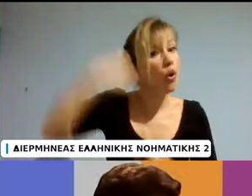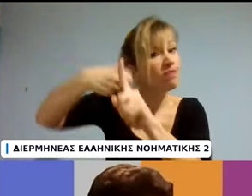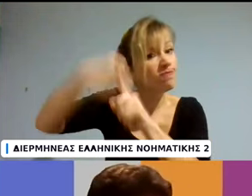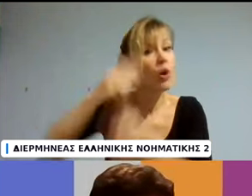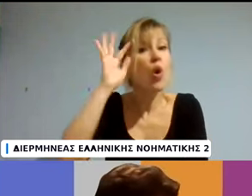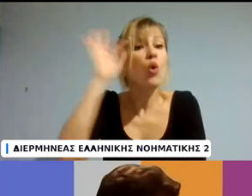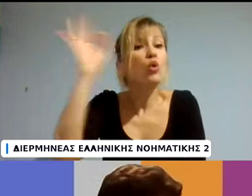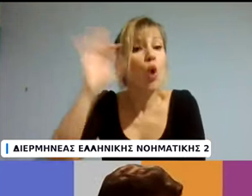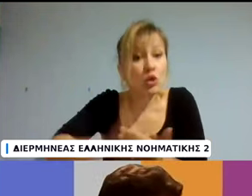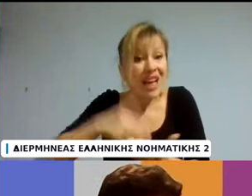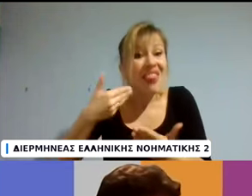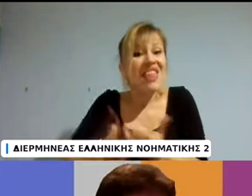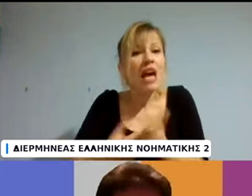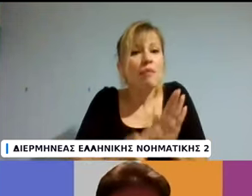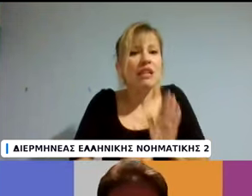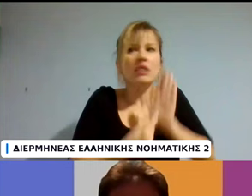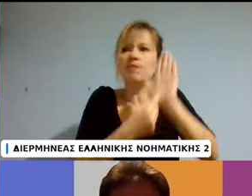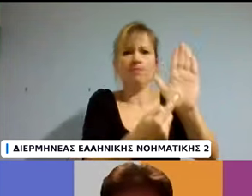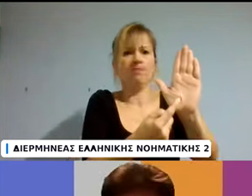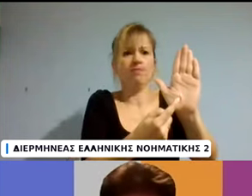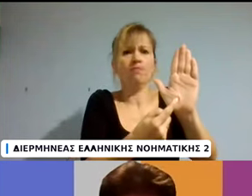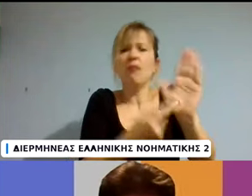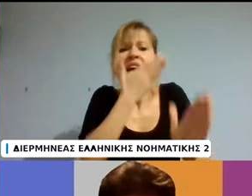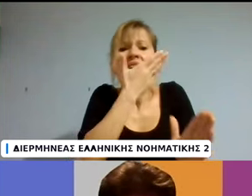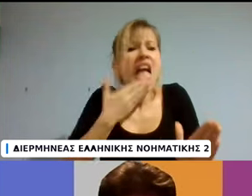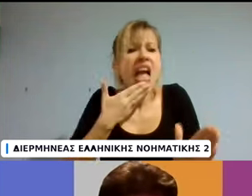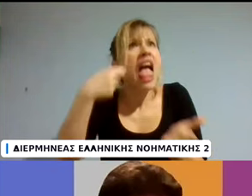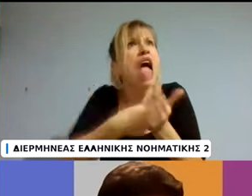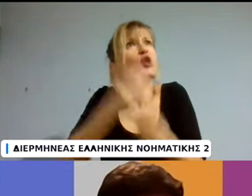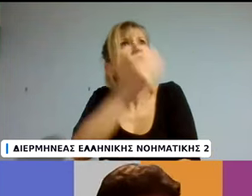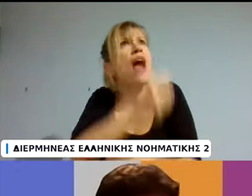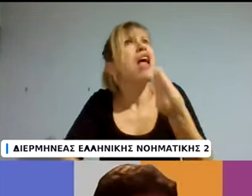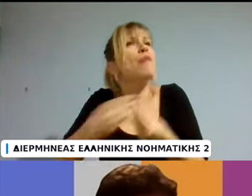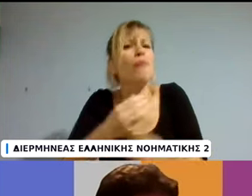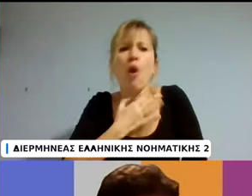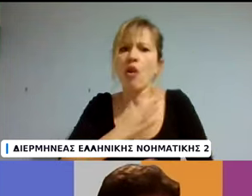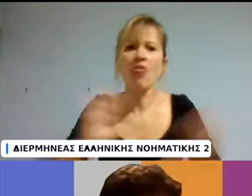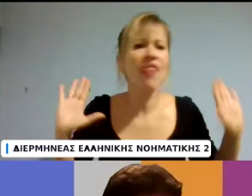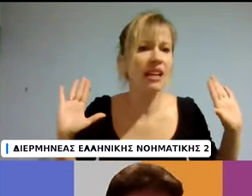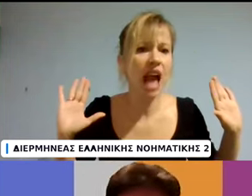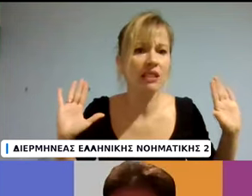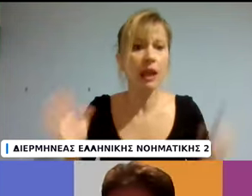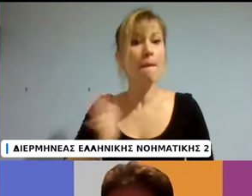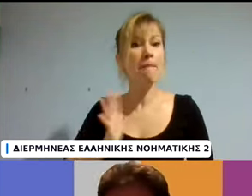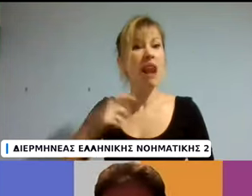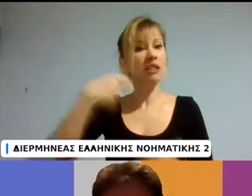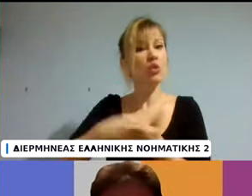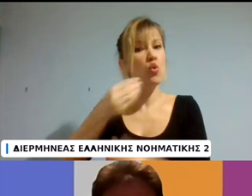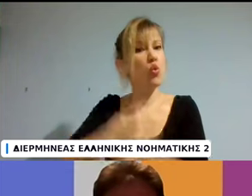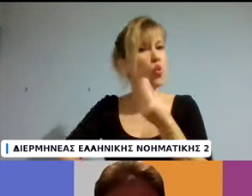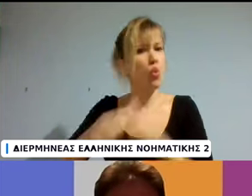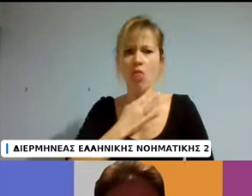ορατότητά μας, δεν κοστίζει τίποτα στον εκδότη, απέναντίας όταν ο μεταφραστής είναι ευνοσμένου